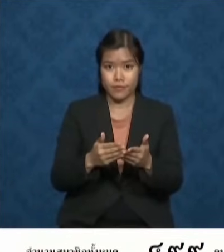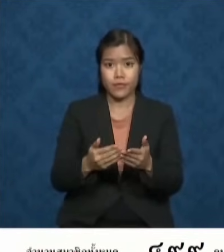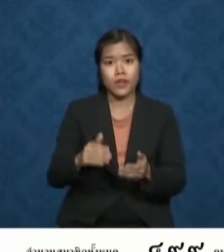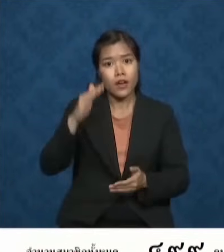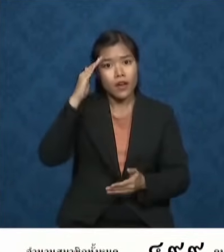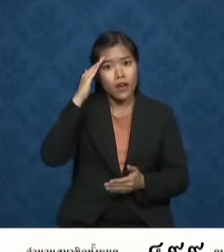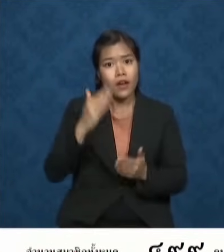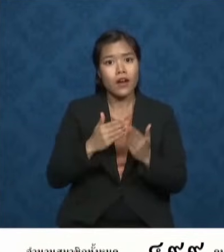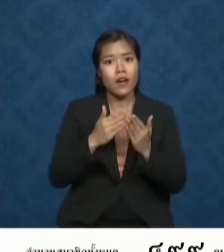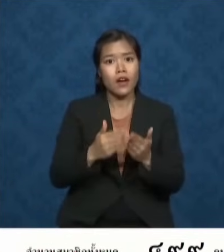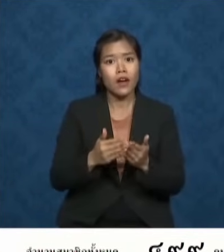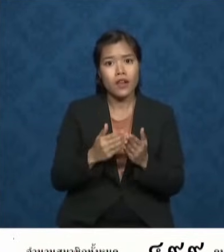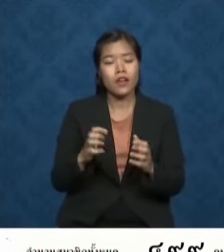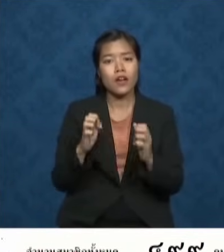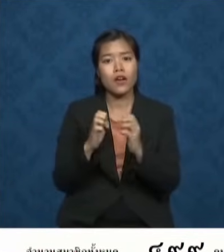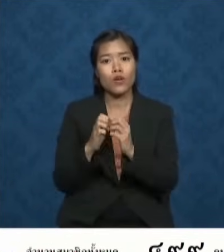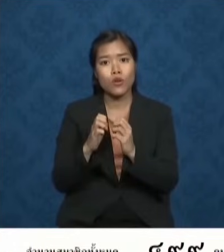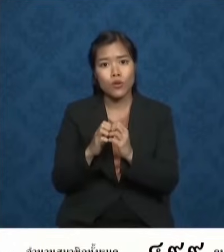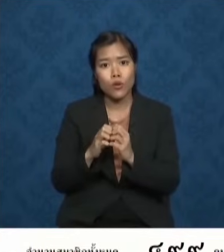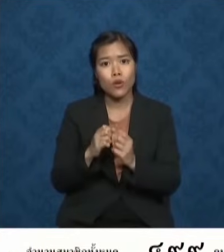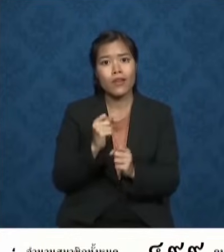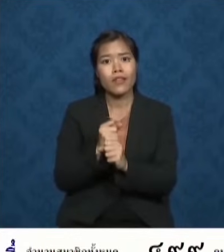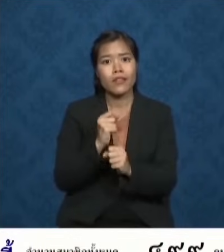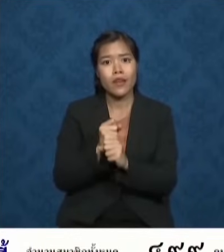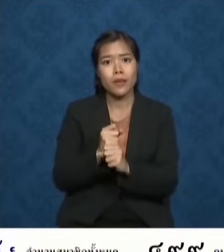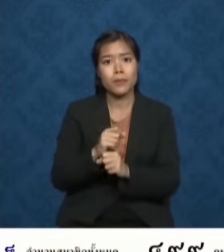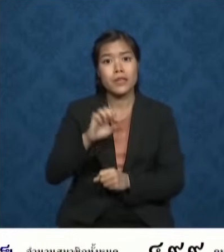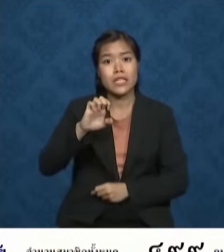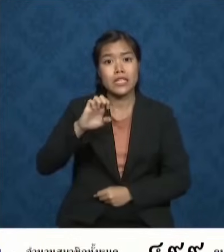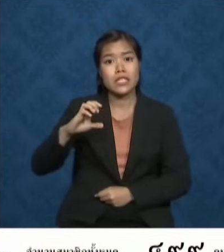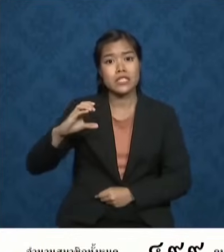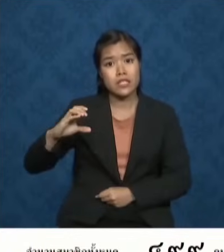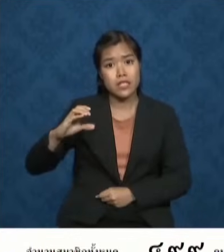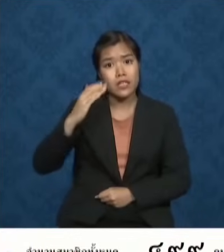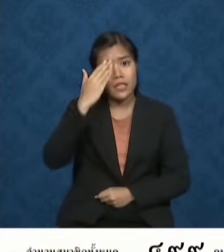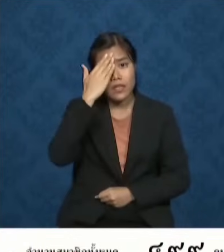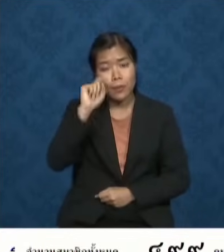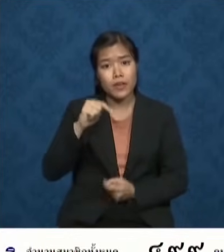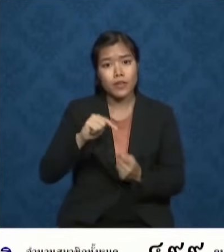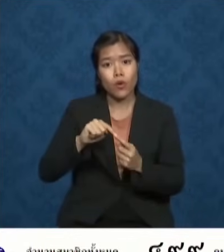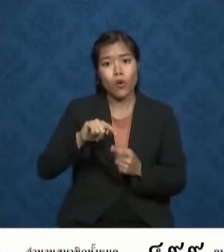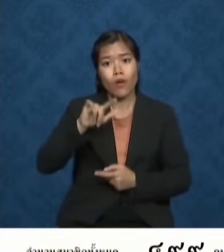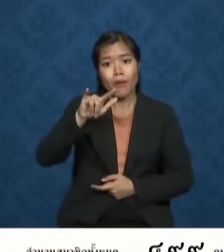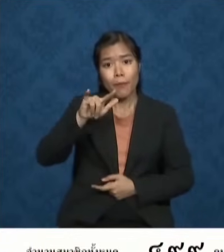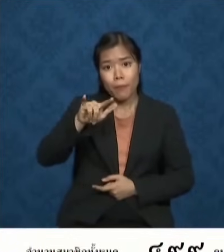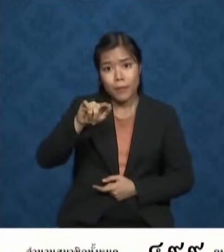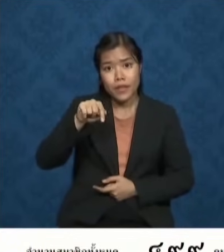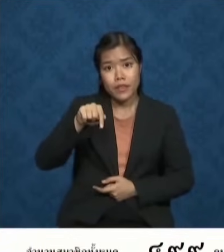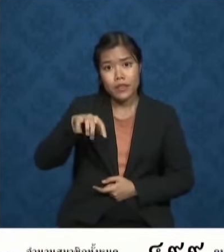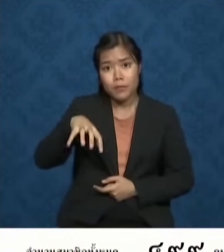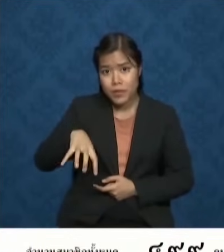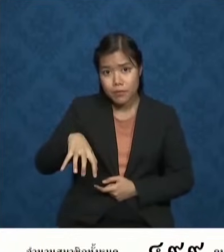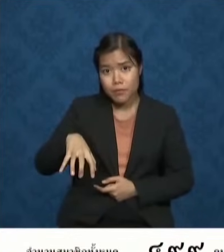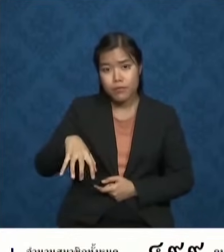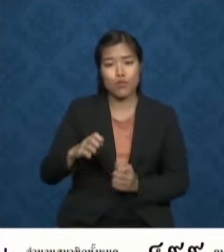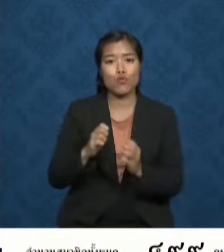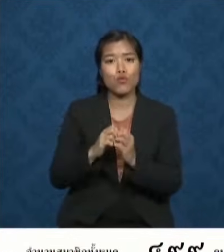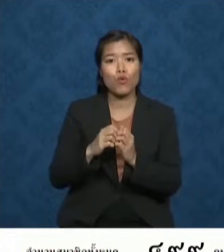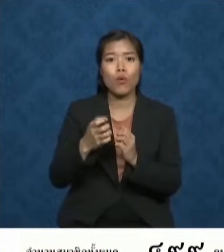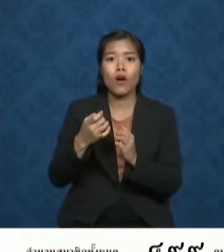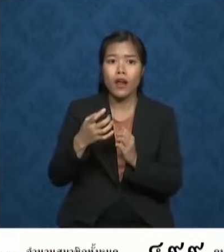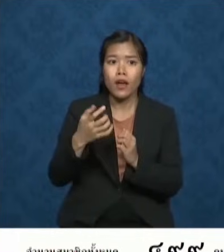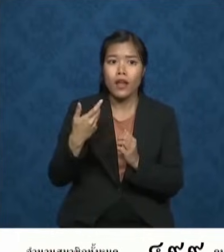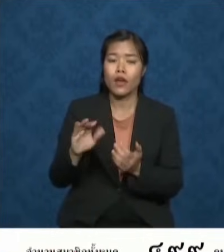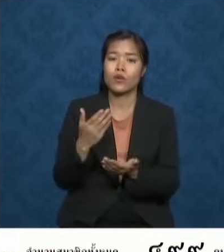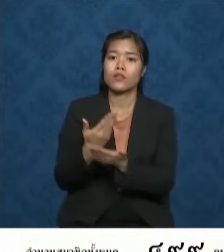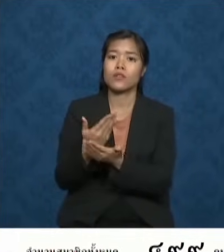ไปยุ่งอะไรกับภารกิจที่ AECไปยุ่งอะไรต้องไปทำกับรันเวย์ระยะที่หนึ่งระยะที่สองแล้วไปกู้เ